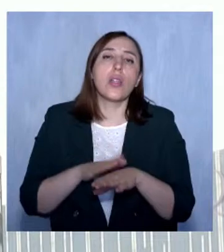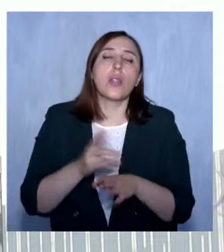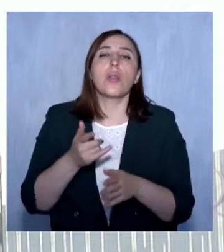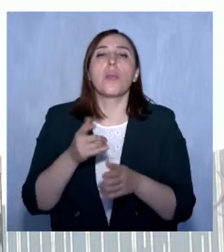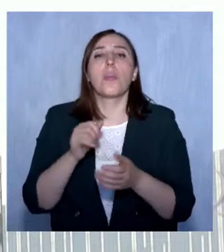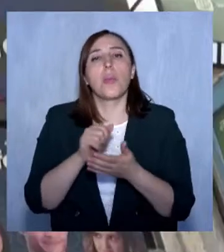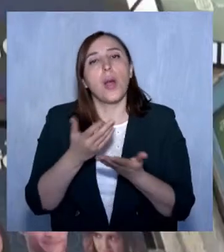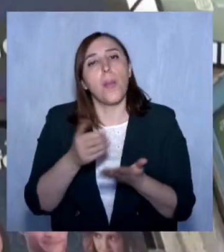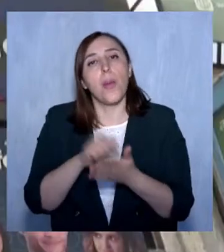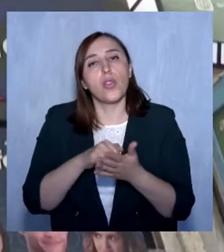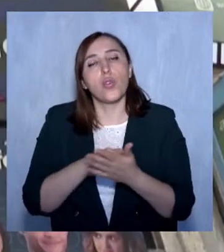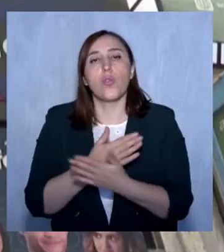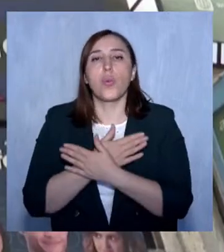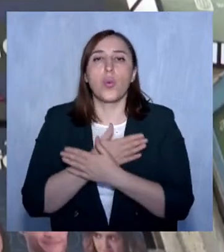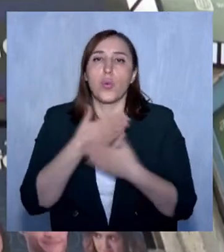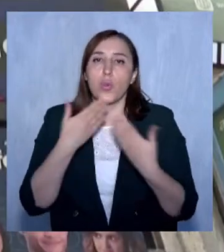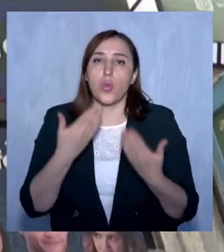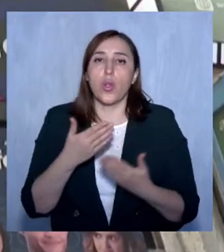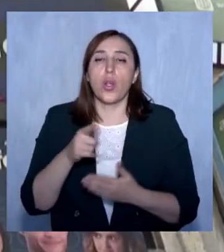դեպք։